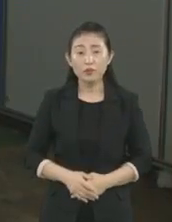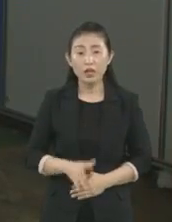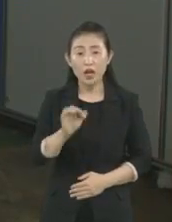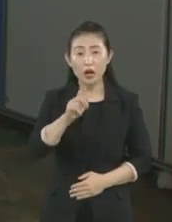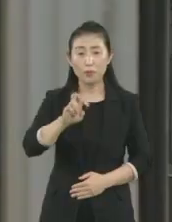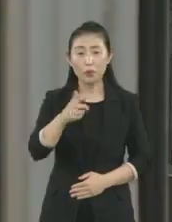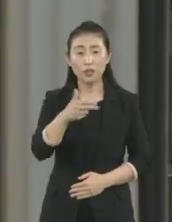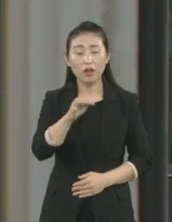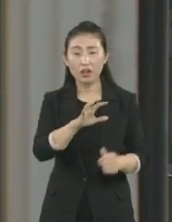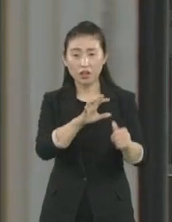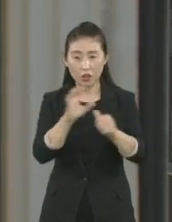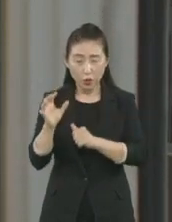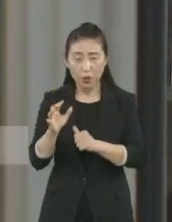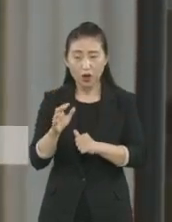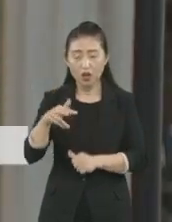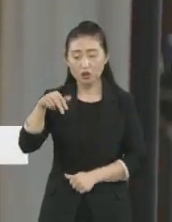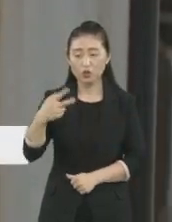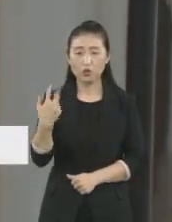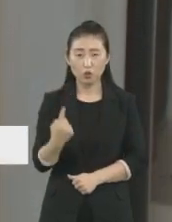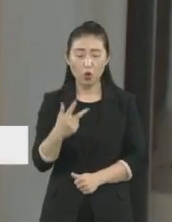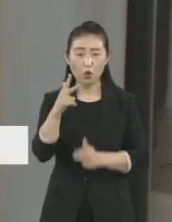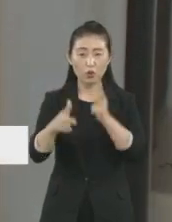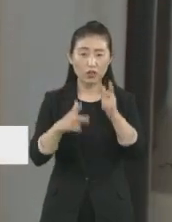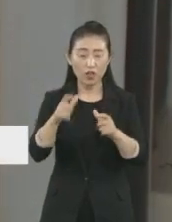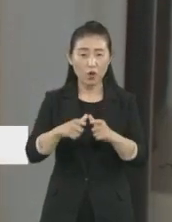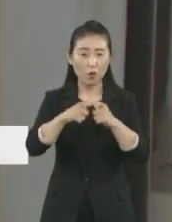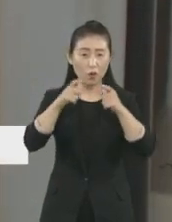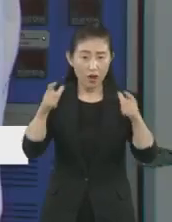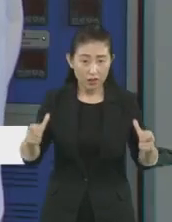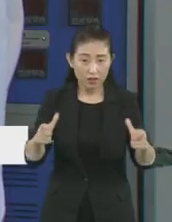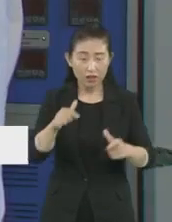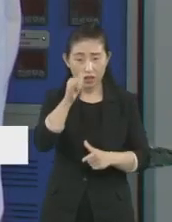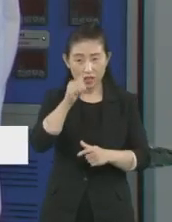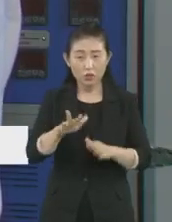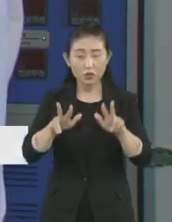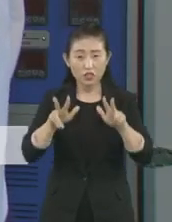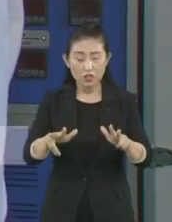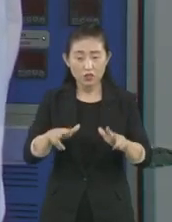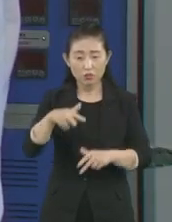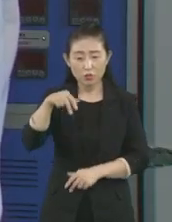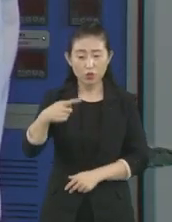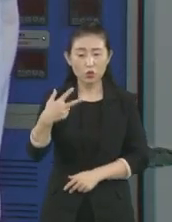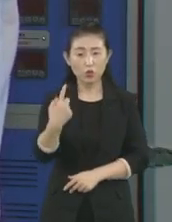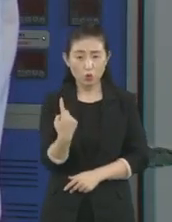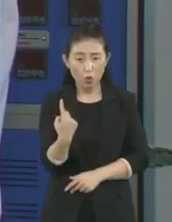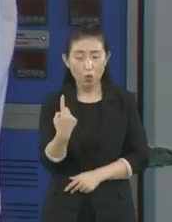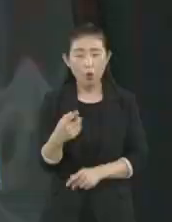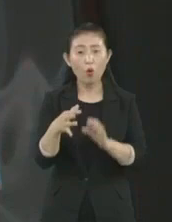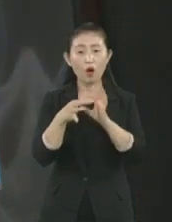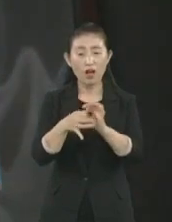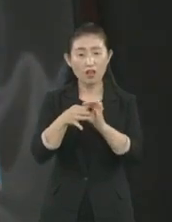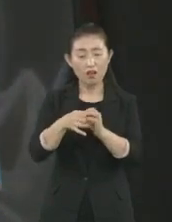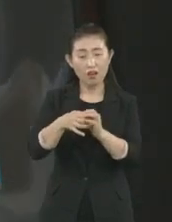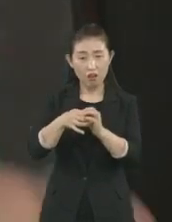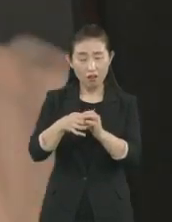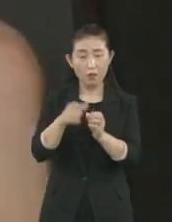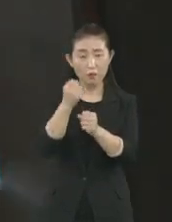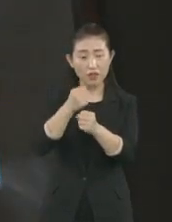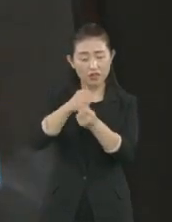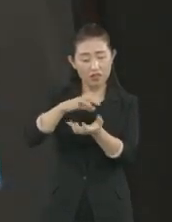암모니아를 기반으로 하는 청정 수소 산업의 확장성에 발맞춰 현재 수소차 충전소의 3배 규모인